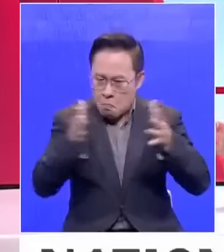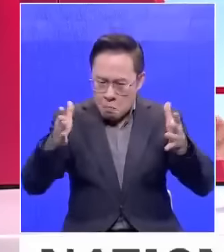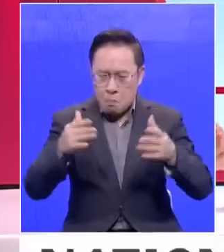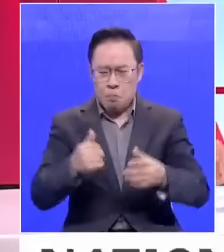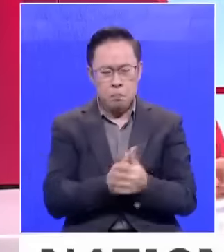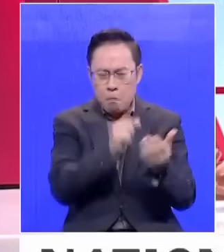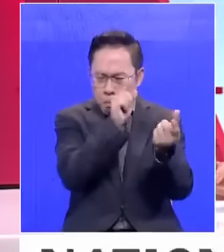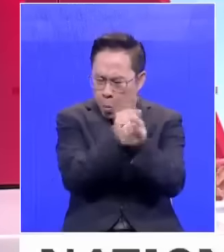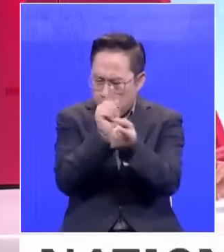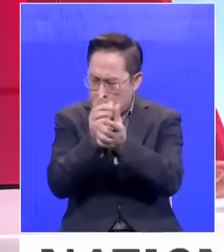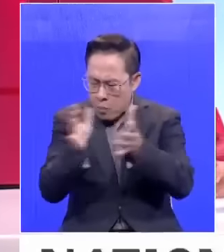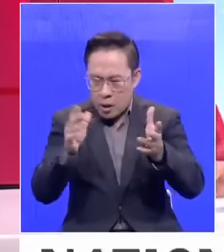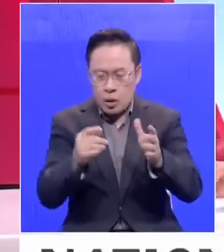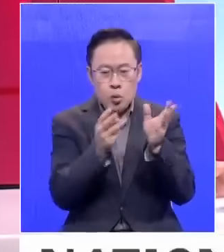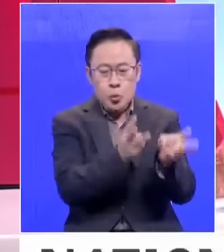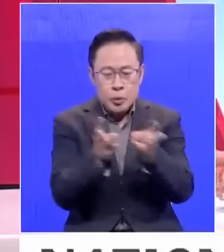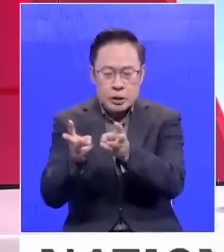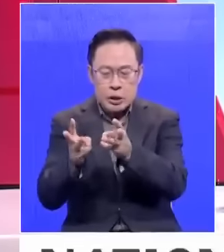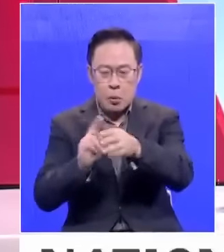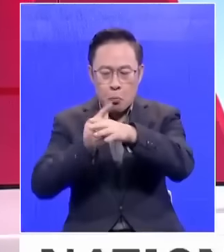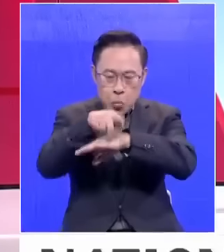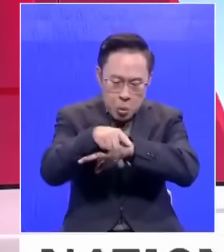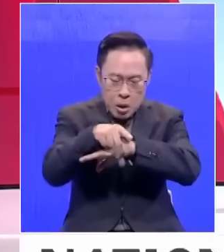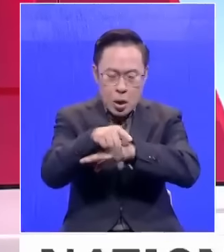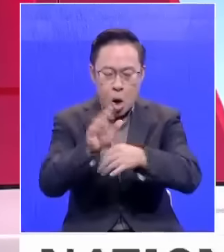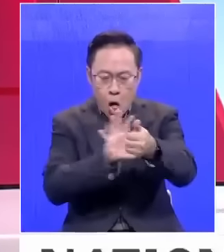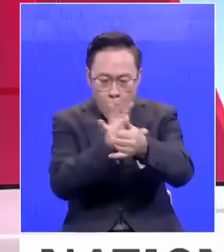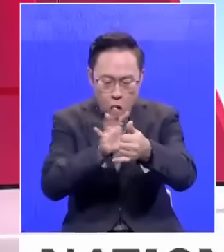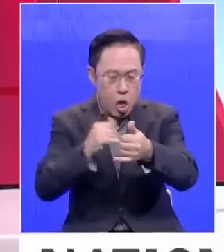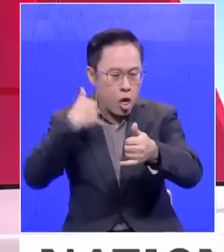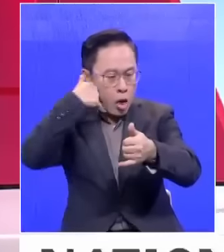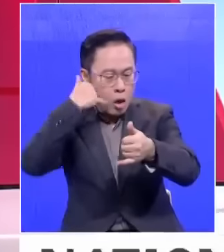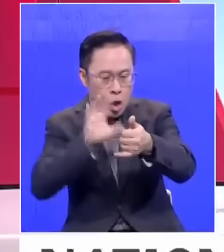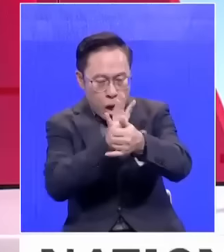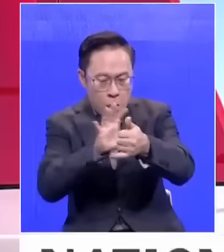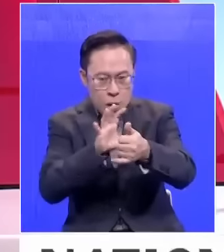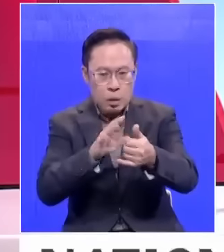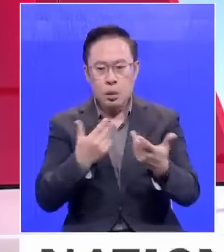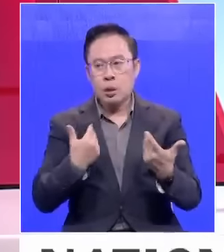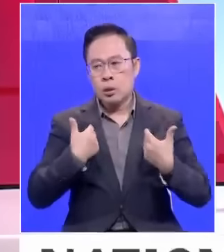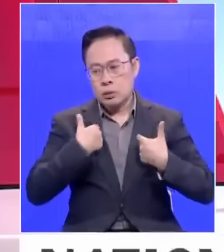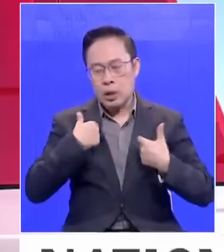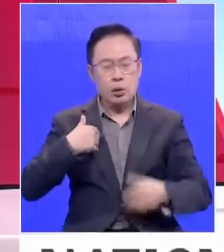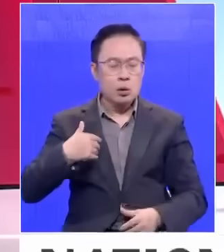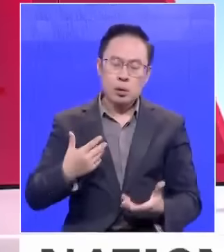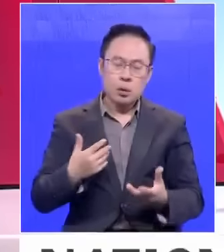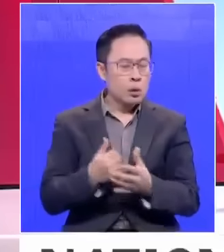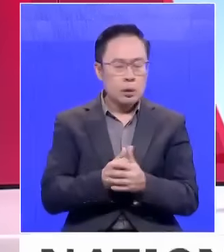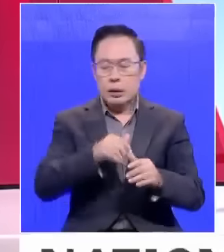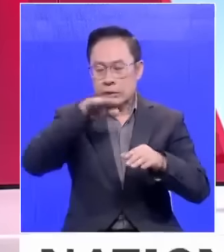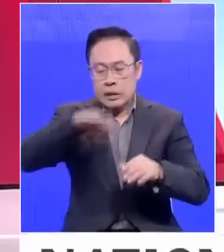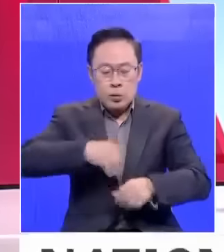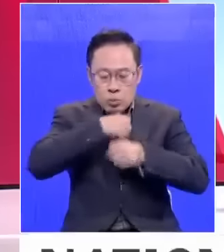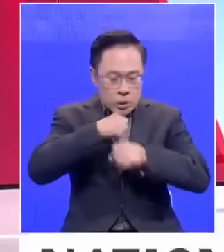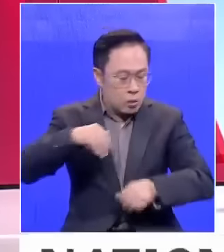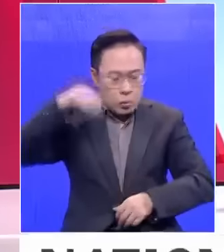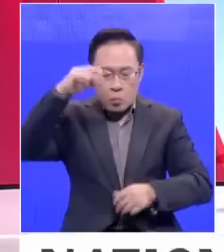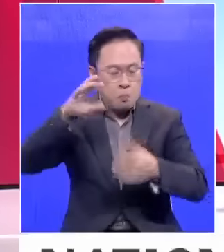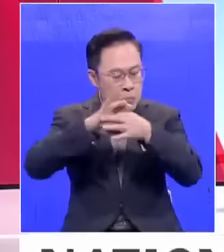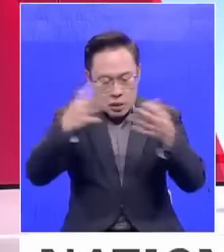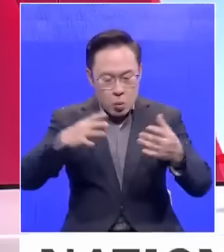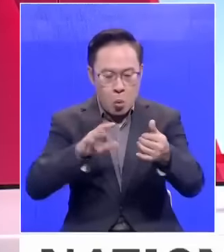รูปแบบจะช่องทางออนไลน์ออฟไลน์จะเป็นผู้เด็กเด็กผู้ใหญ่อุ๊ดหลอกก็หลอกได้นี่หลอกหมดฮะ